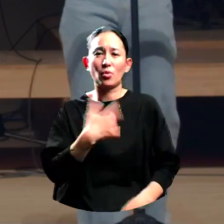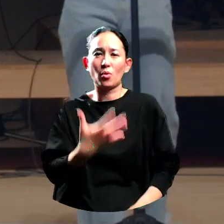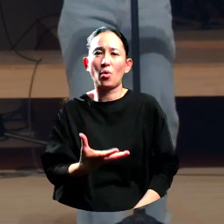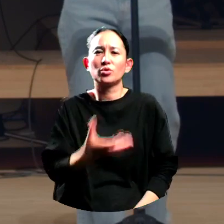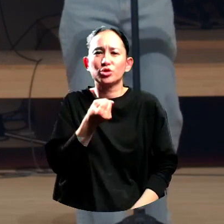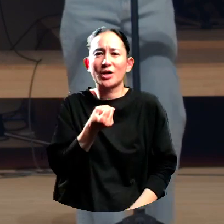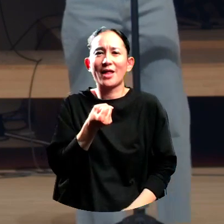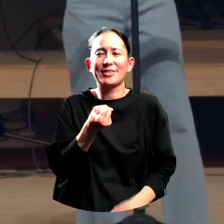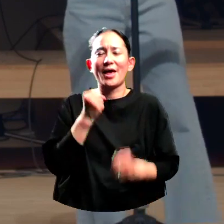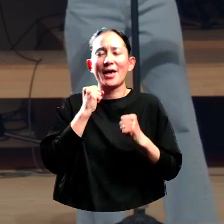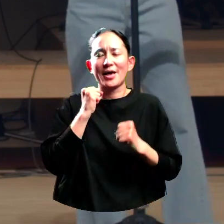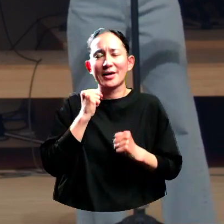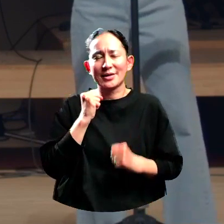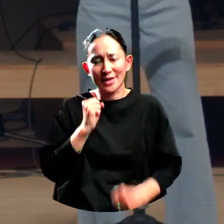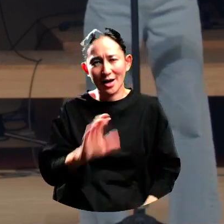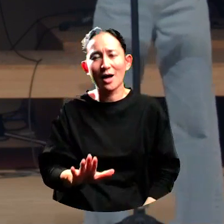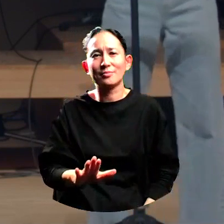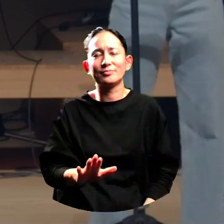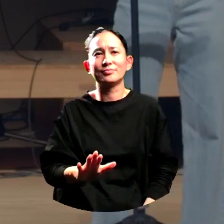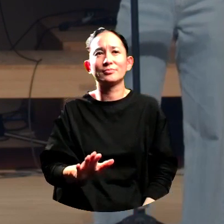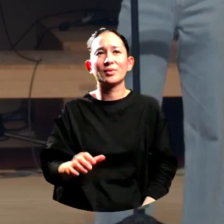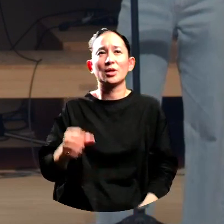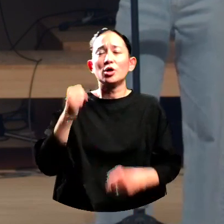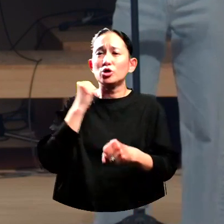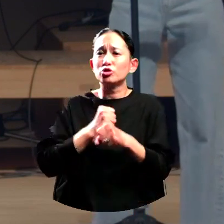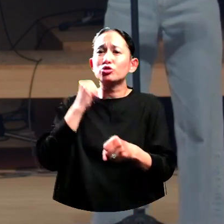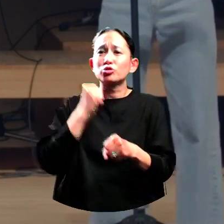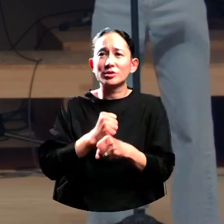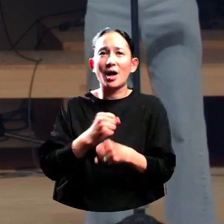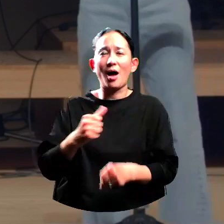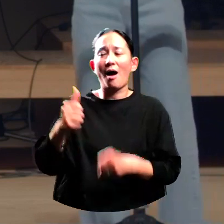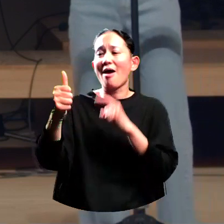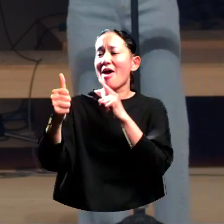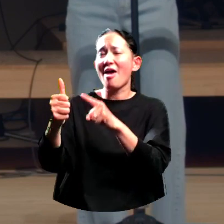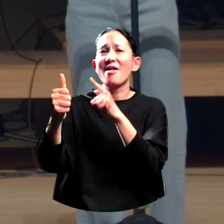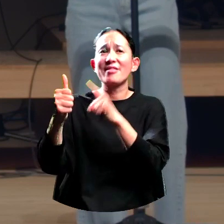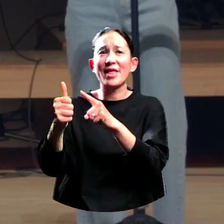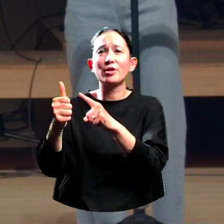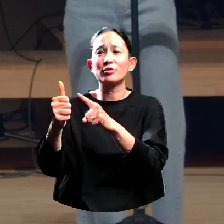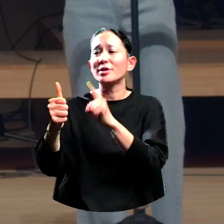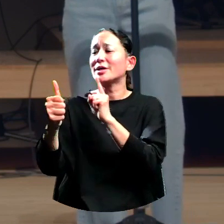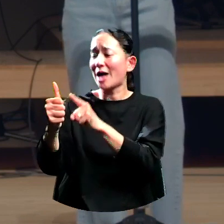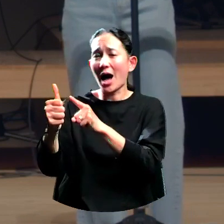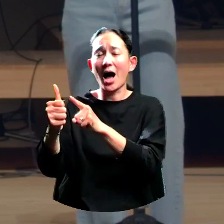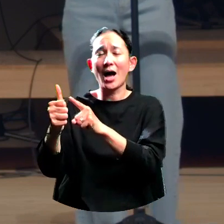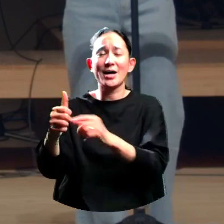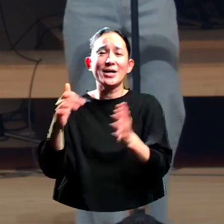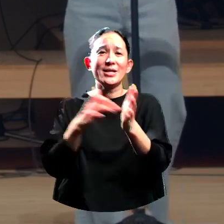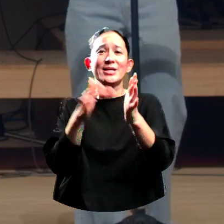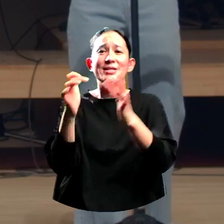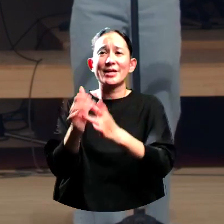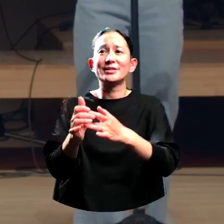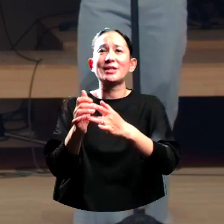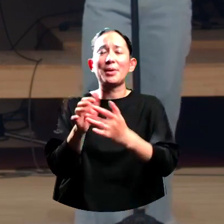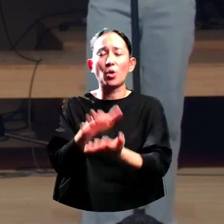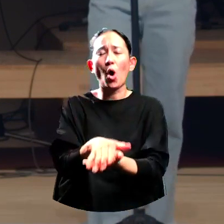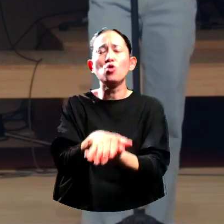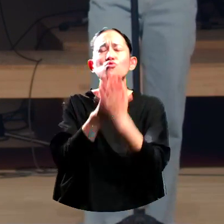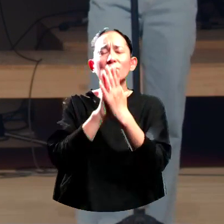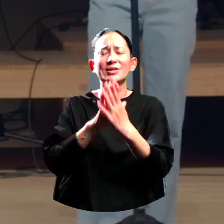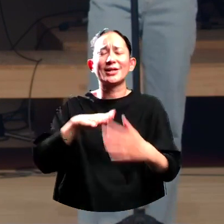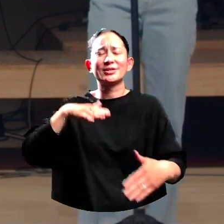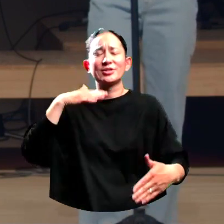身がイエス様に感動し、イエス様の復活に感動し、イエス様の復活に喜んだからです。歓喜したからです。 That's